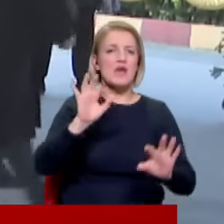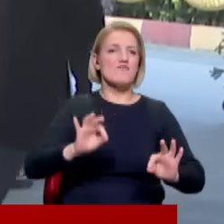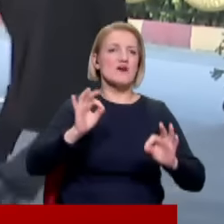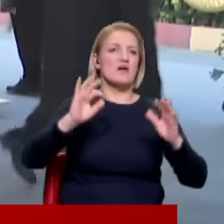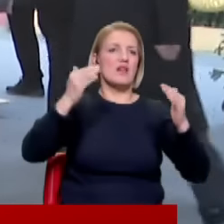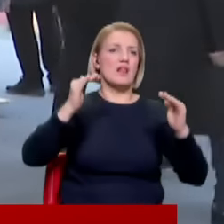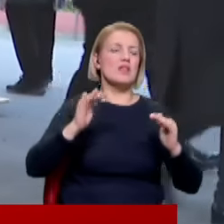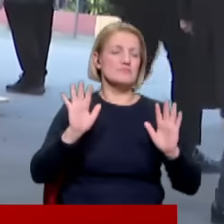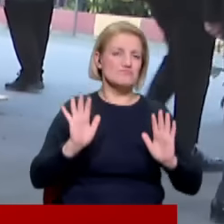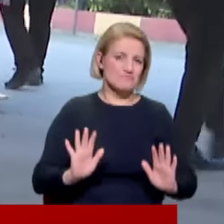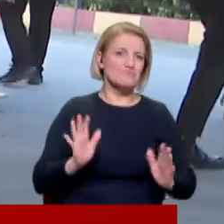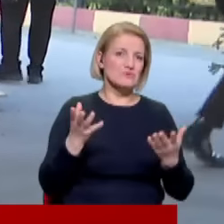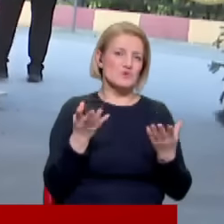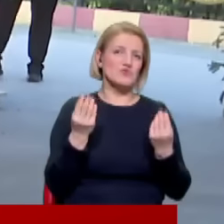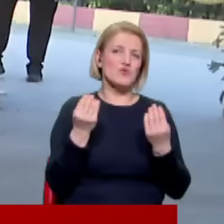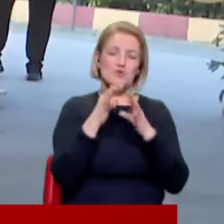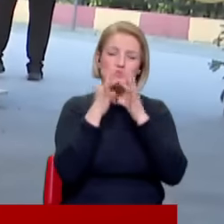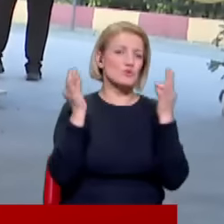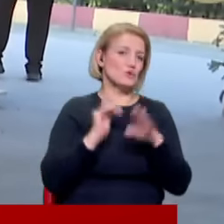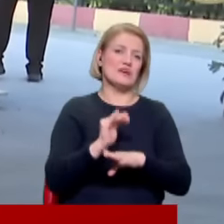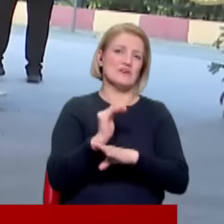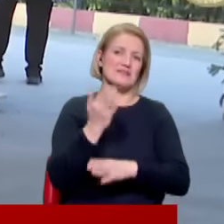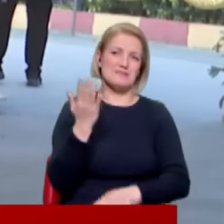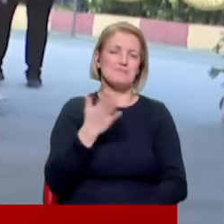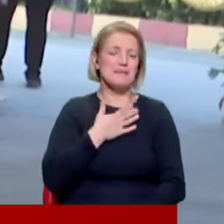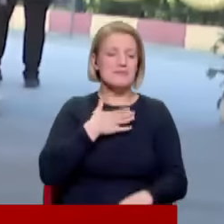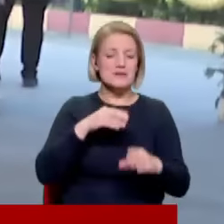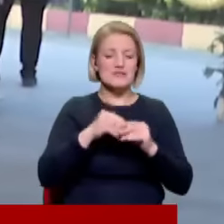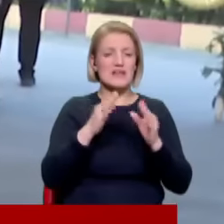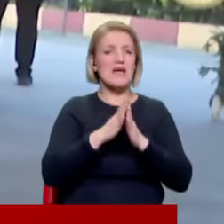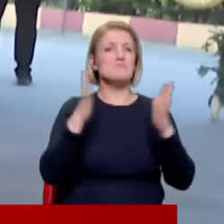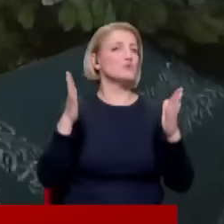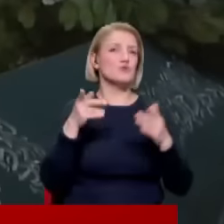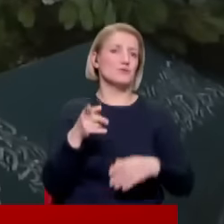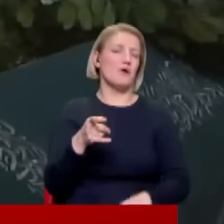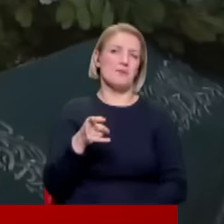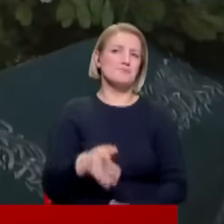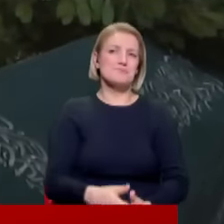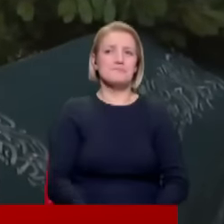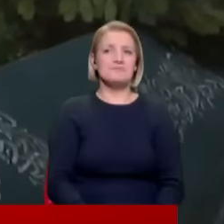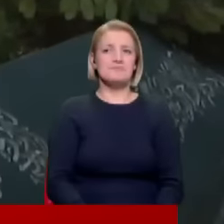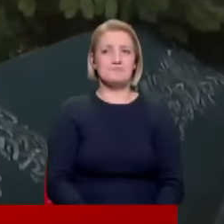tükendi. Ama çok yani çok mutlu yaşadı. Benim için en büyük teselli de o.